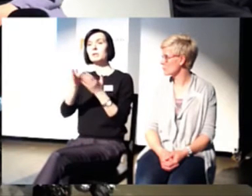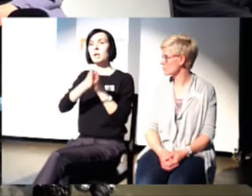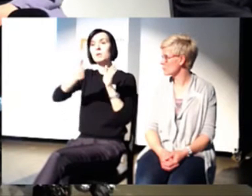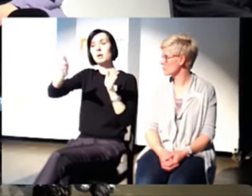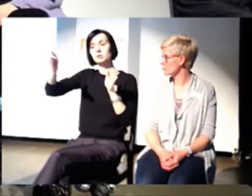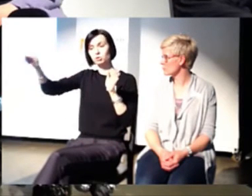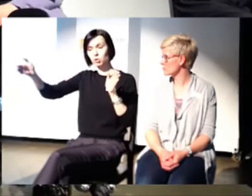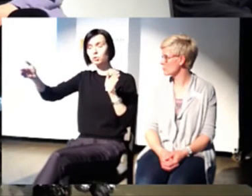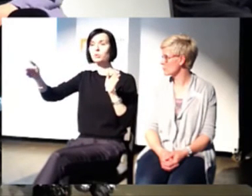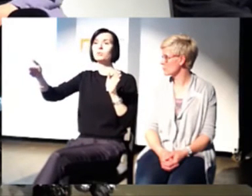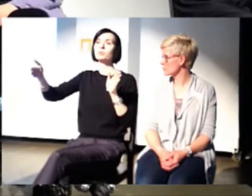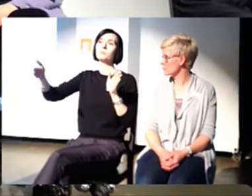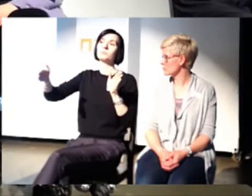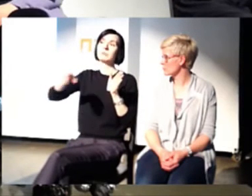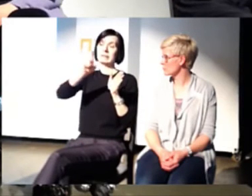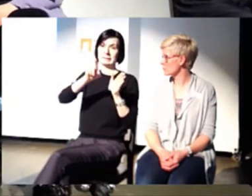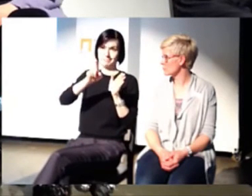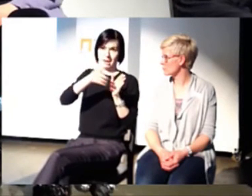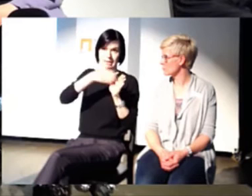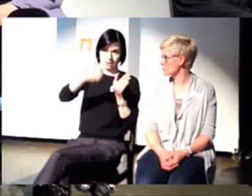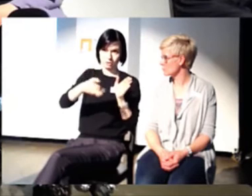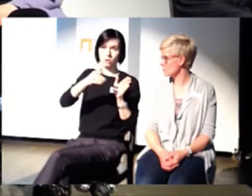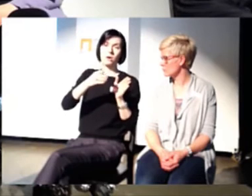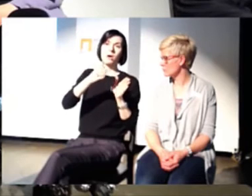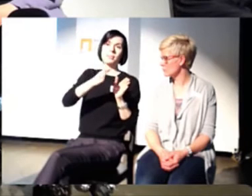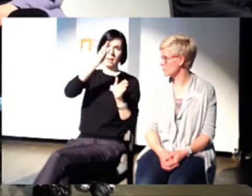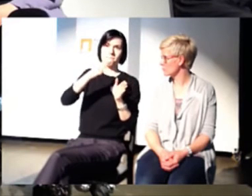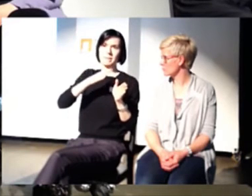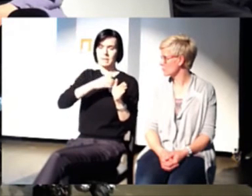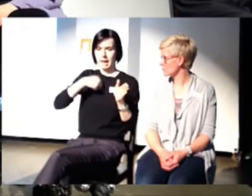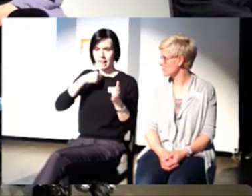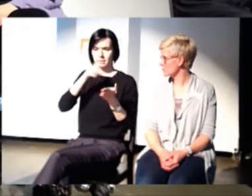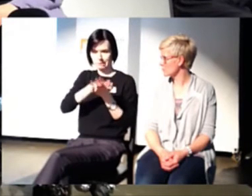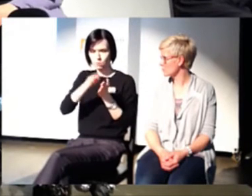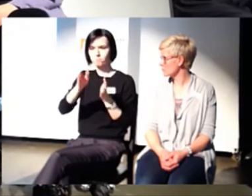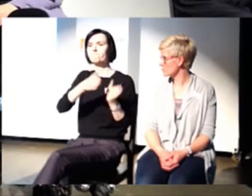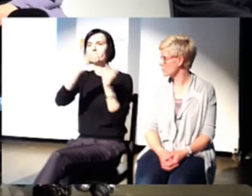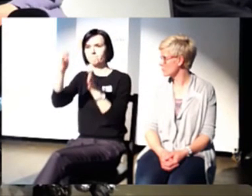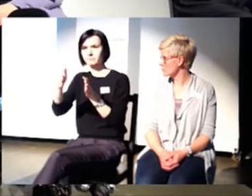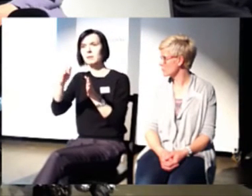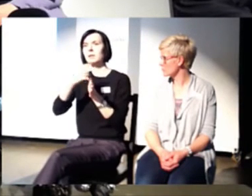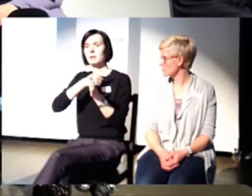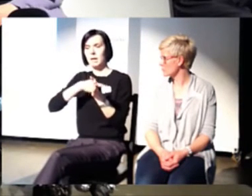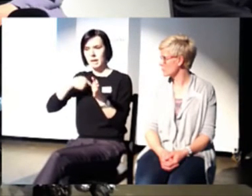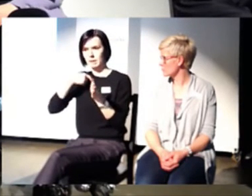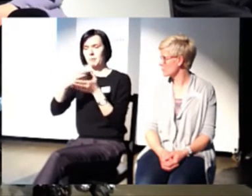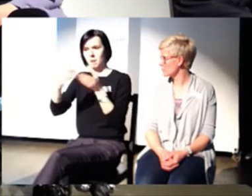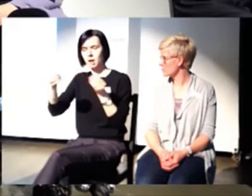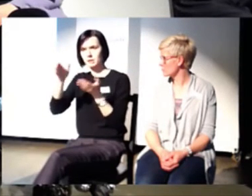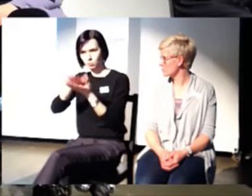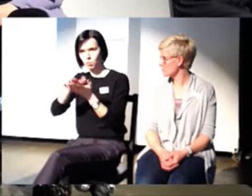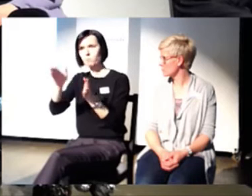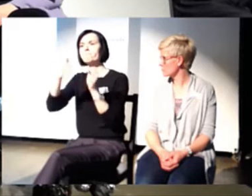ovat 1. jakso tammi-helmikuu, 2. jakso maalis-huhtikuu, 3. jakso